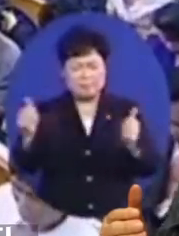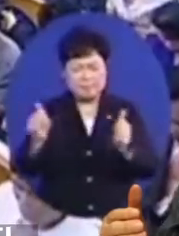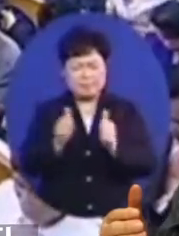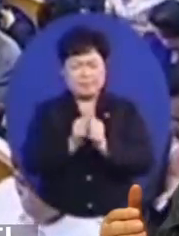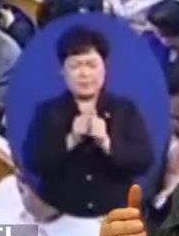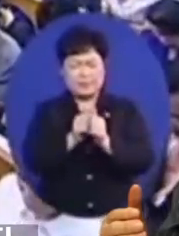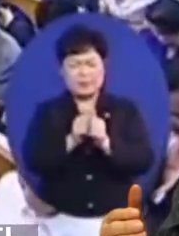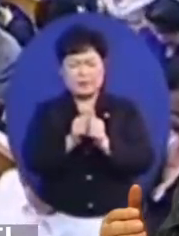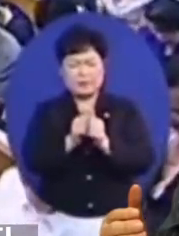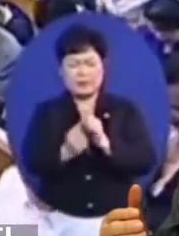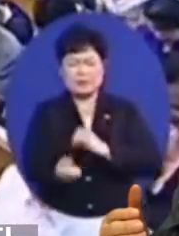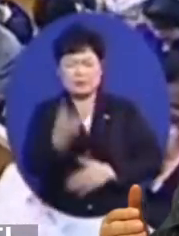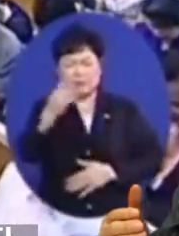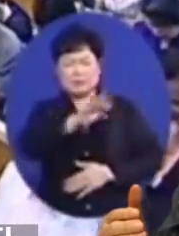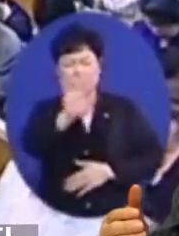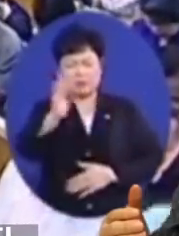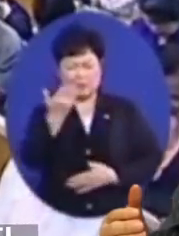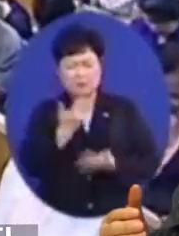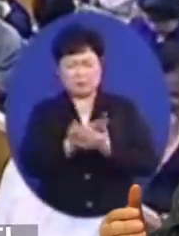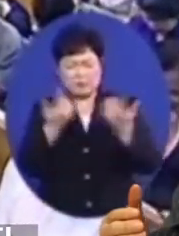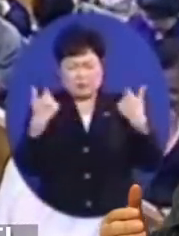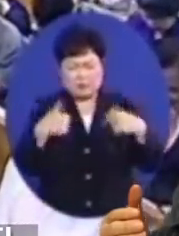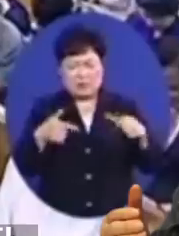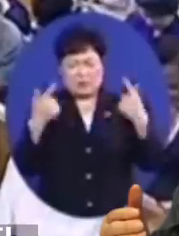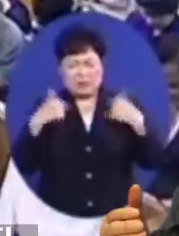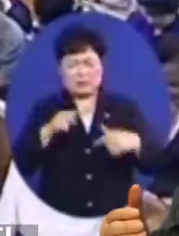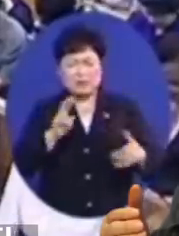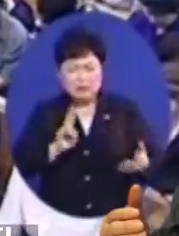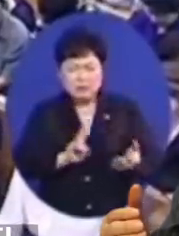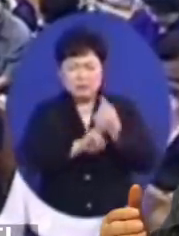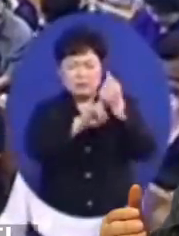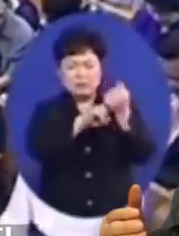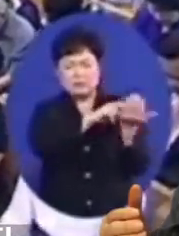되게 도와주시옵소서. 항상